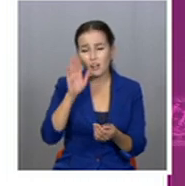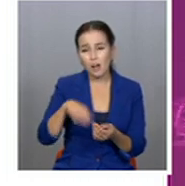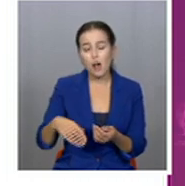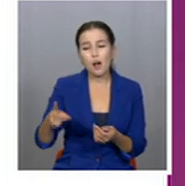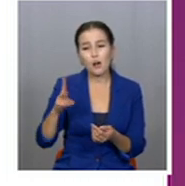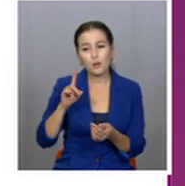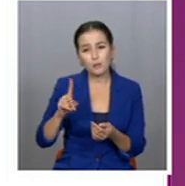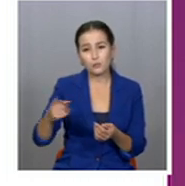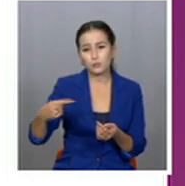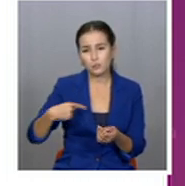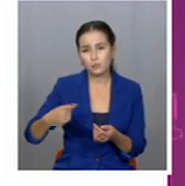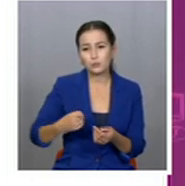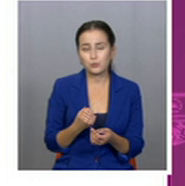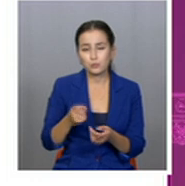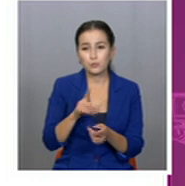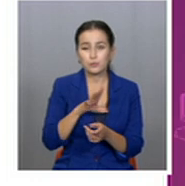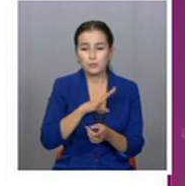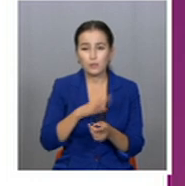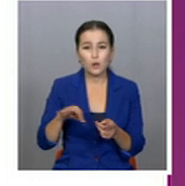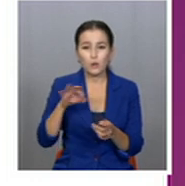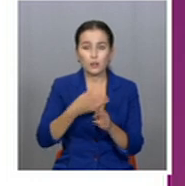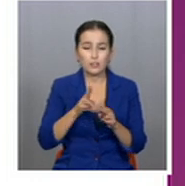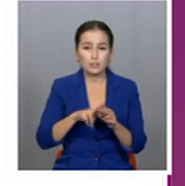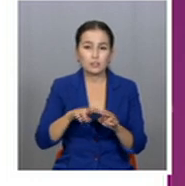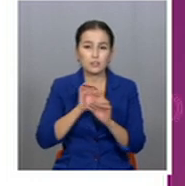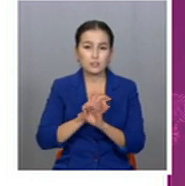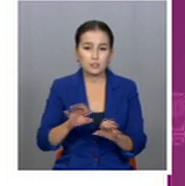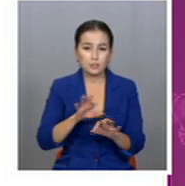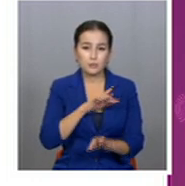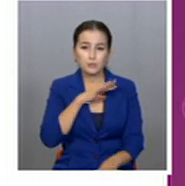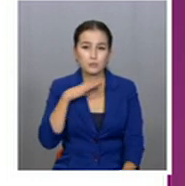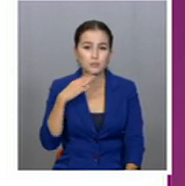Мұхтар Шахановтардың риясыз достықтары куә.